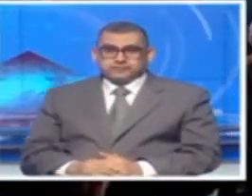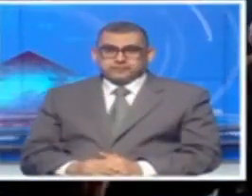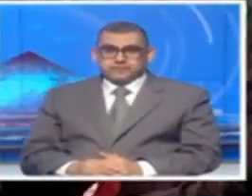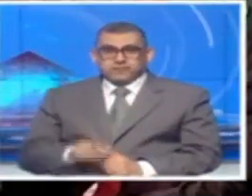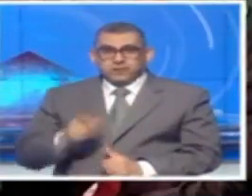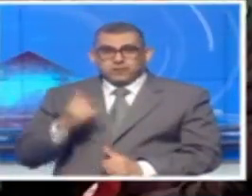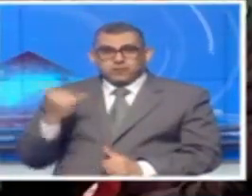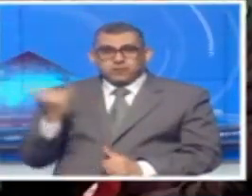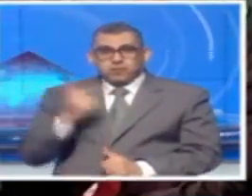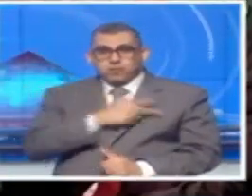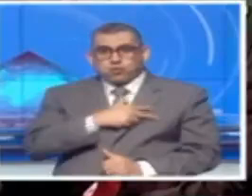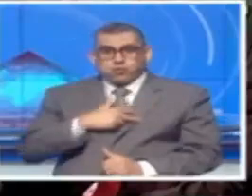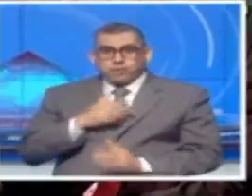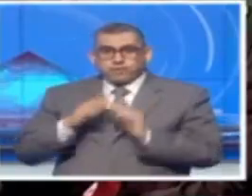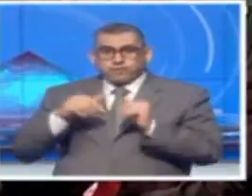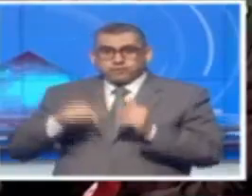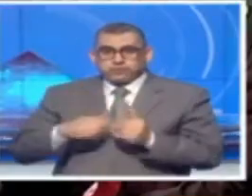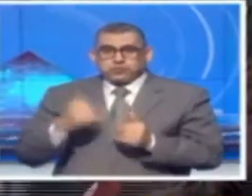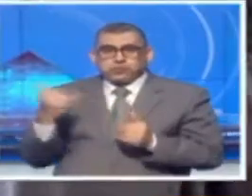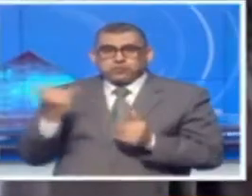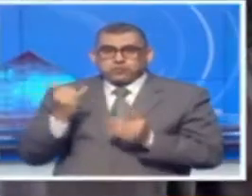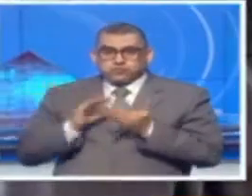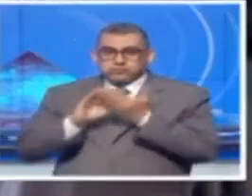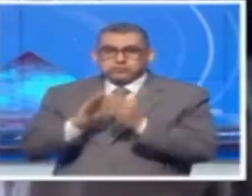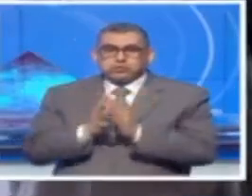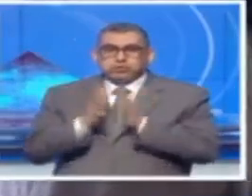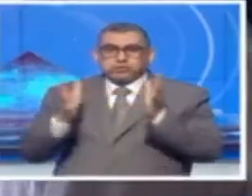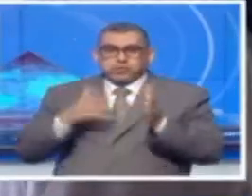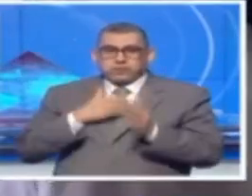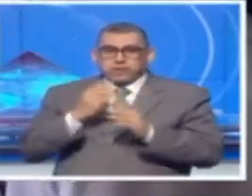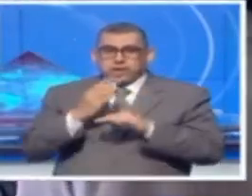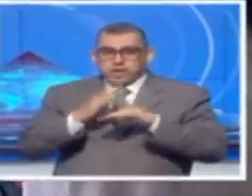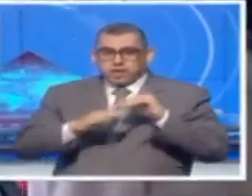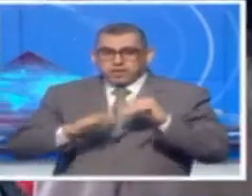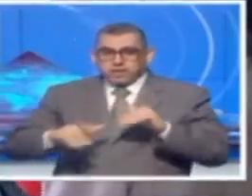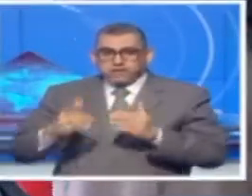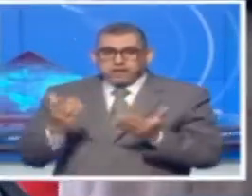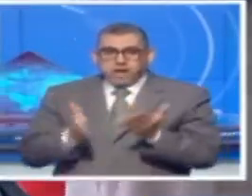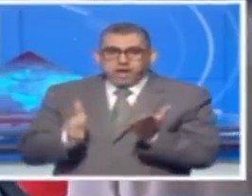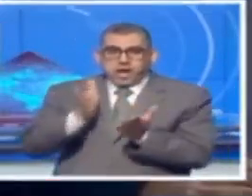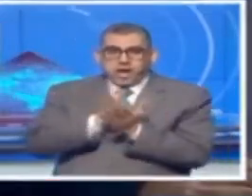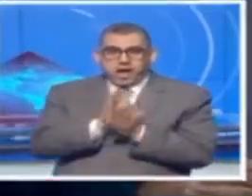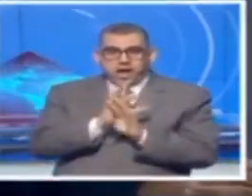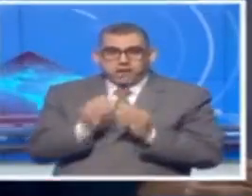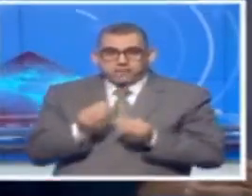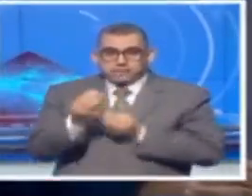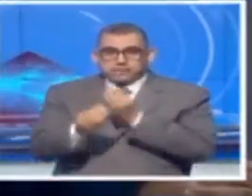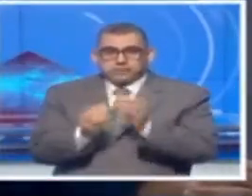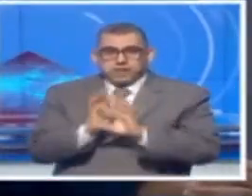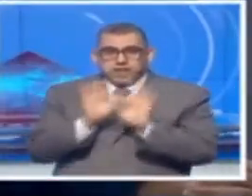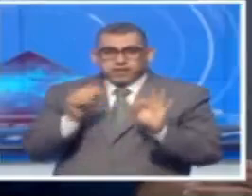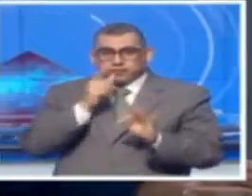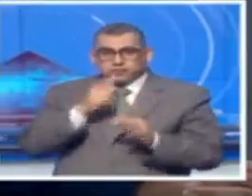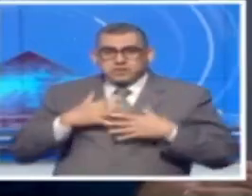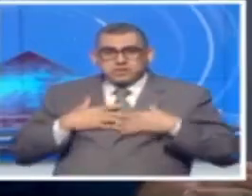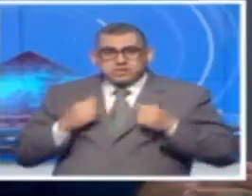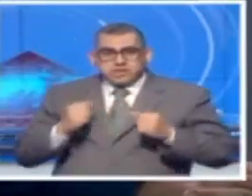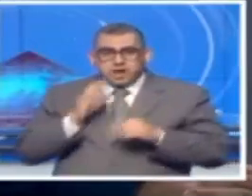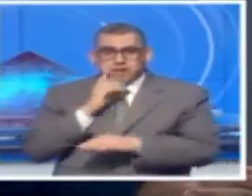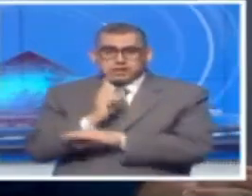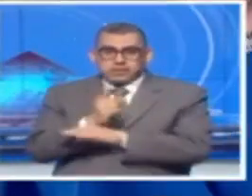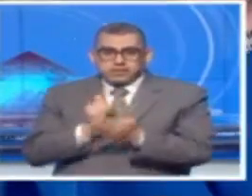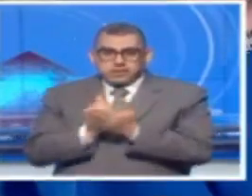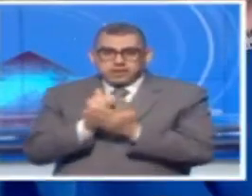تولي الدولة المصرية اهتماما كبيرا لحصول الطفل على حقه بكافة المجالات من صحة